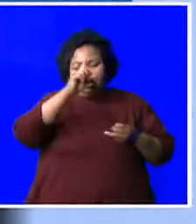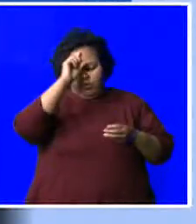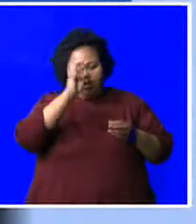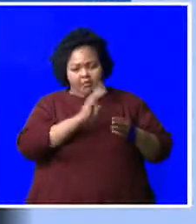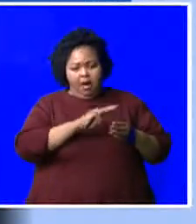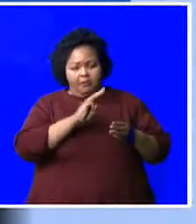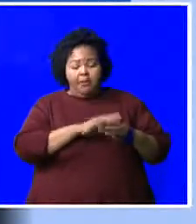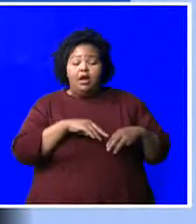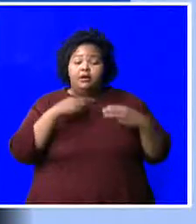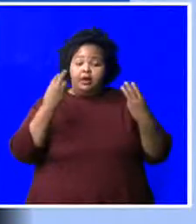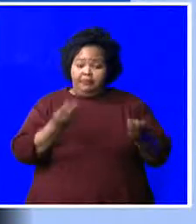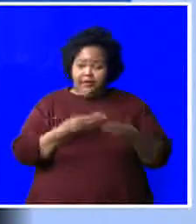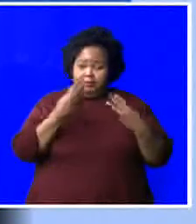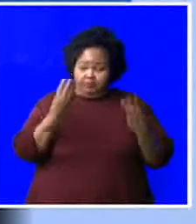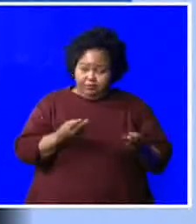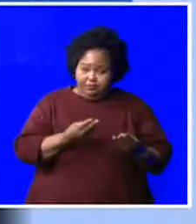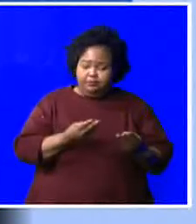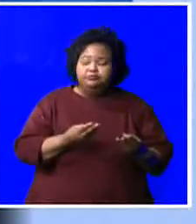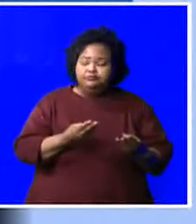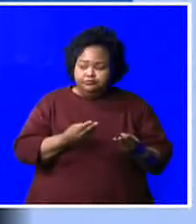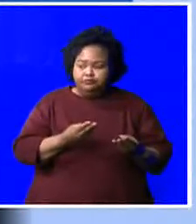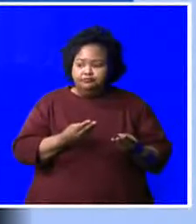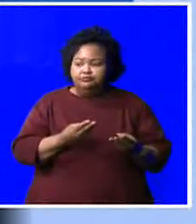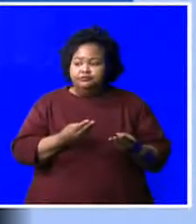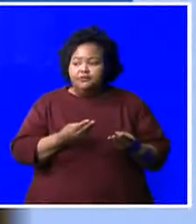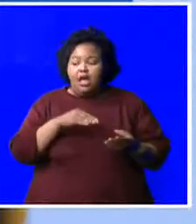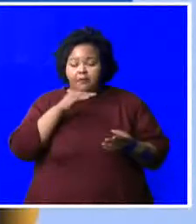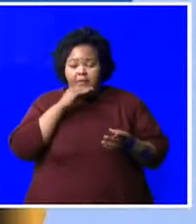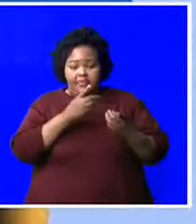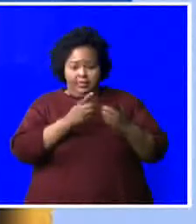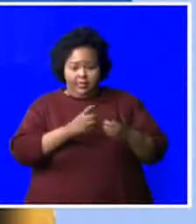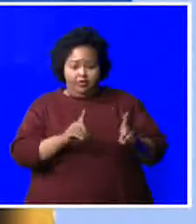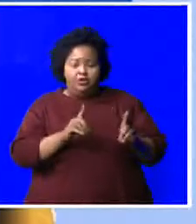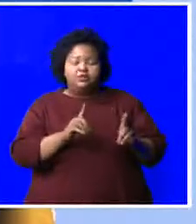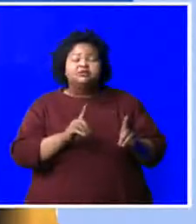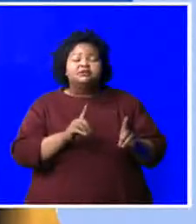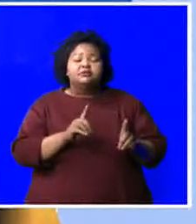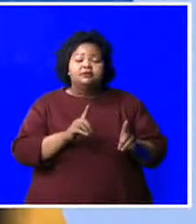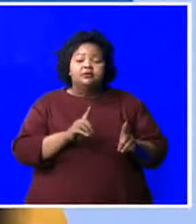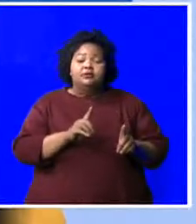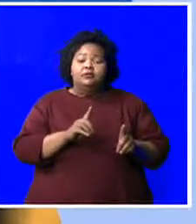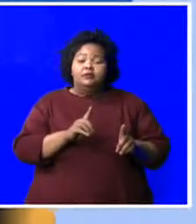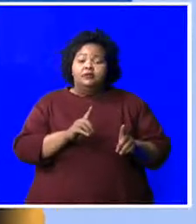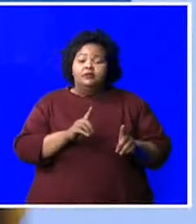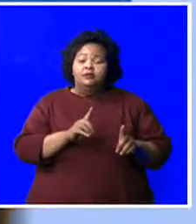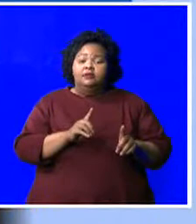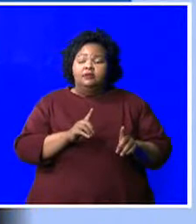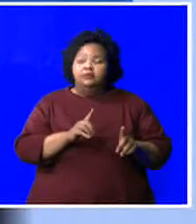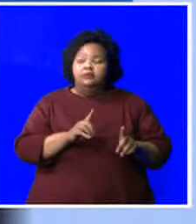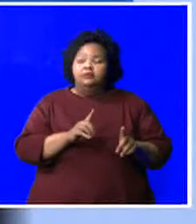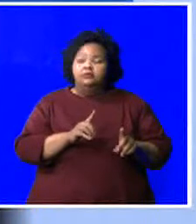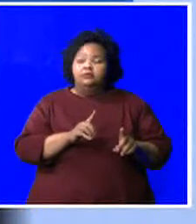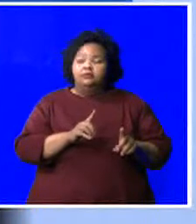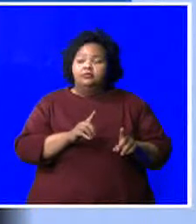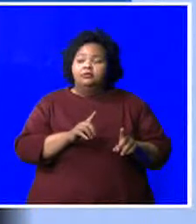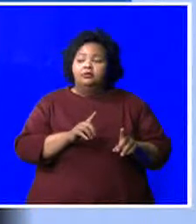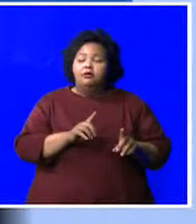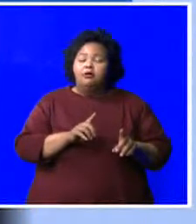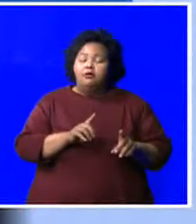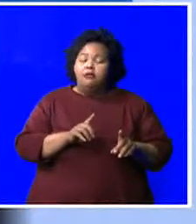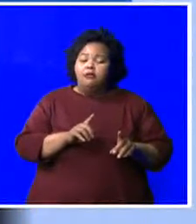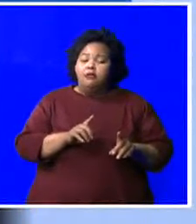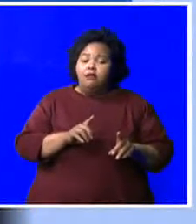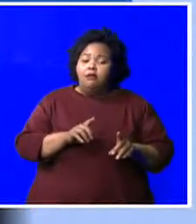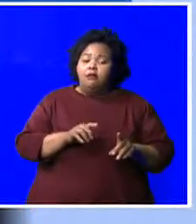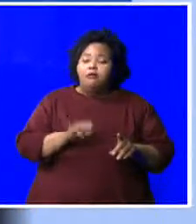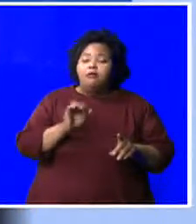lenhle emhlabeni unayiye maswadi lapho khona lo muntu vele akhethwa enkundleni yakhe